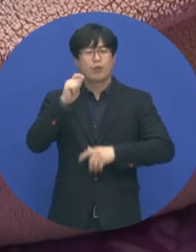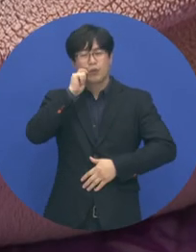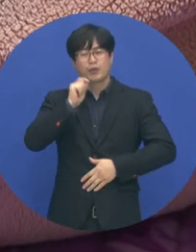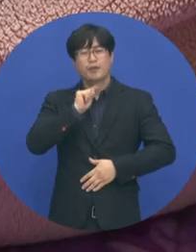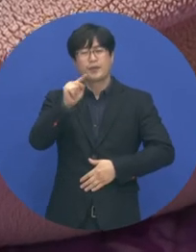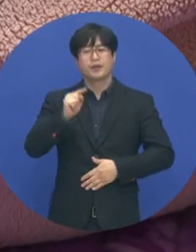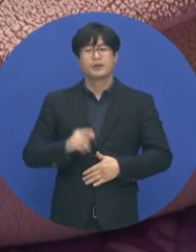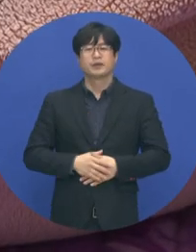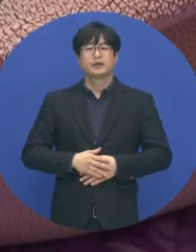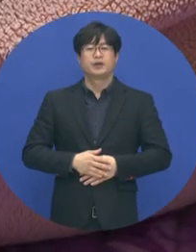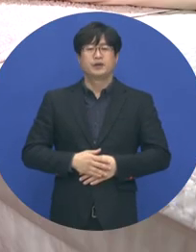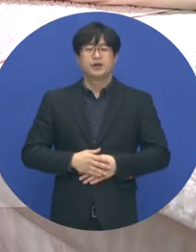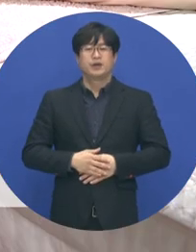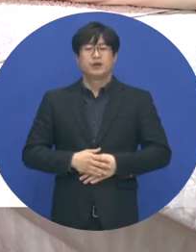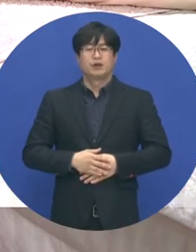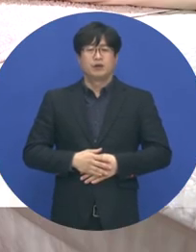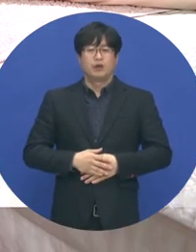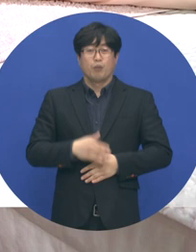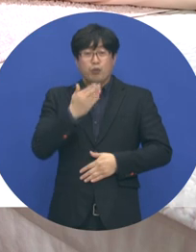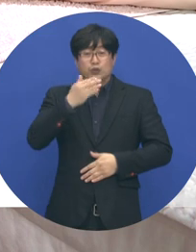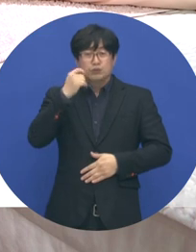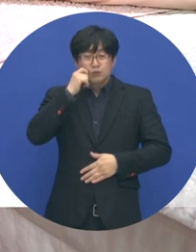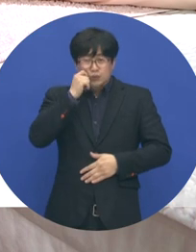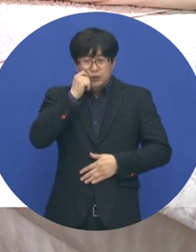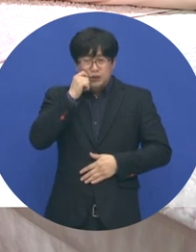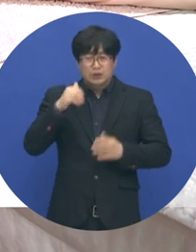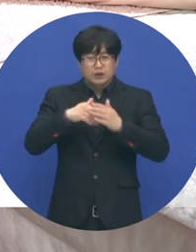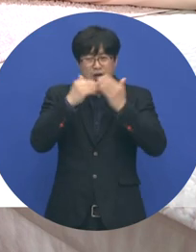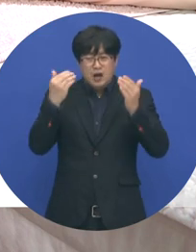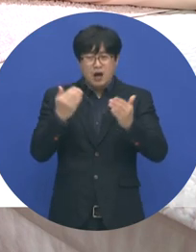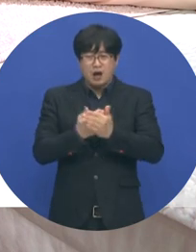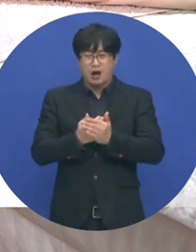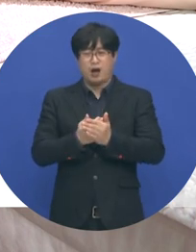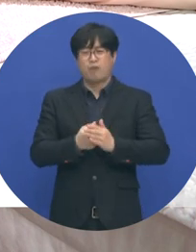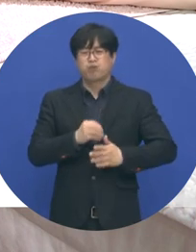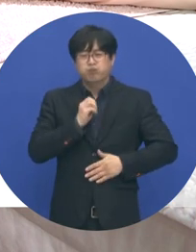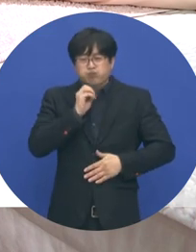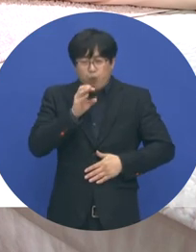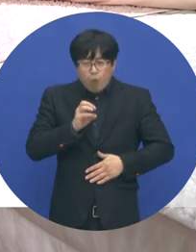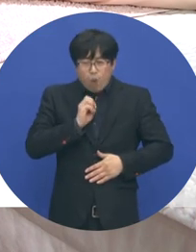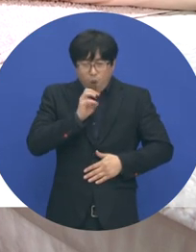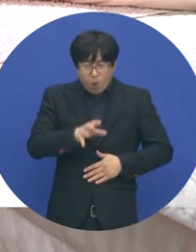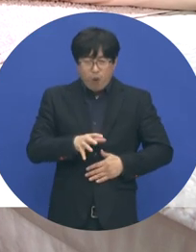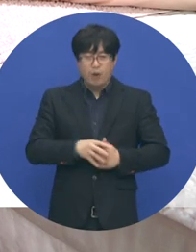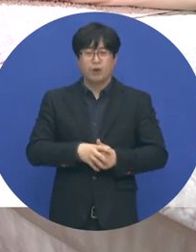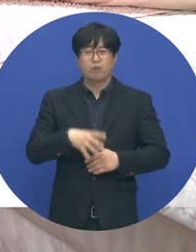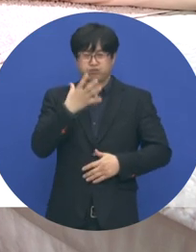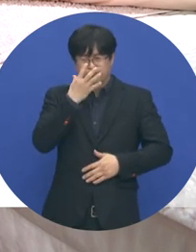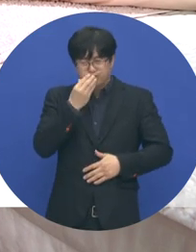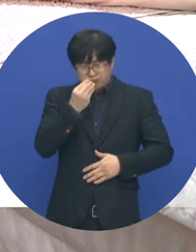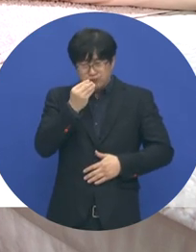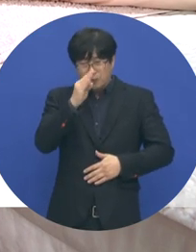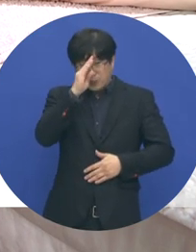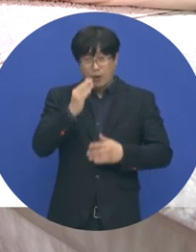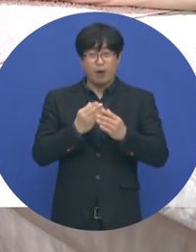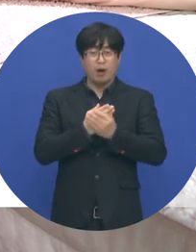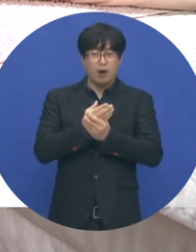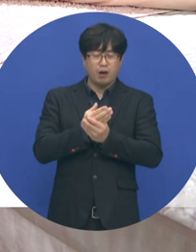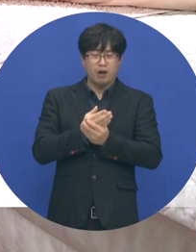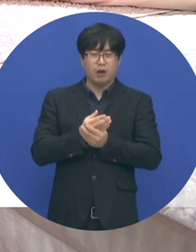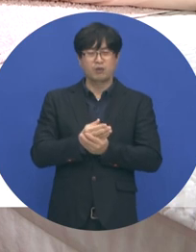힘들었다고 털어놓습니다. 먹을 수가 없는 거야. 토해지고 막 우울증이 오고